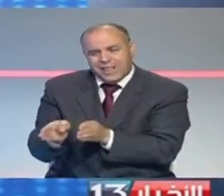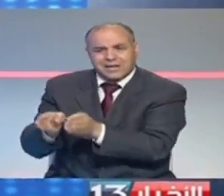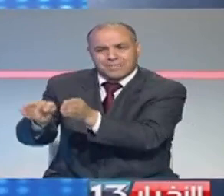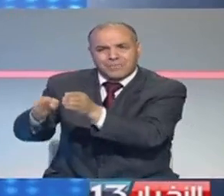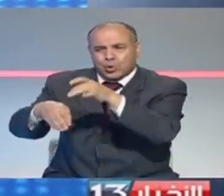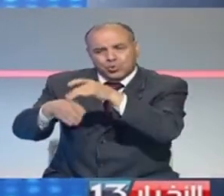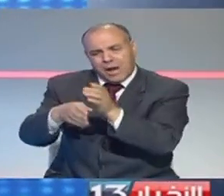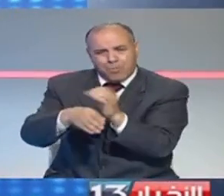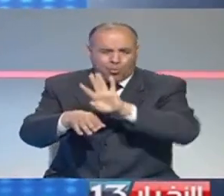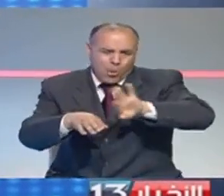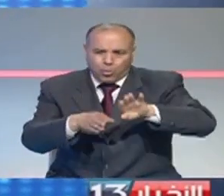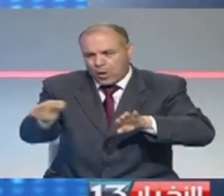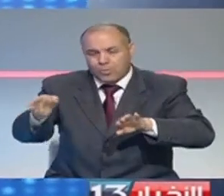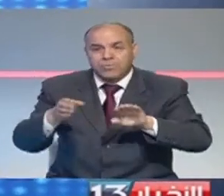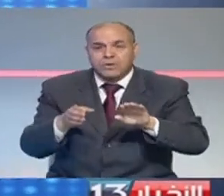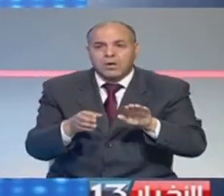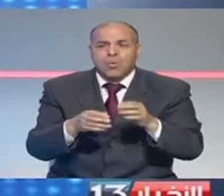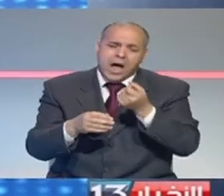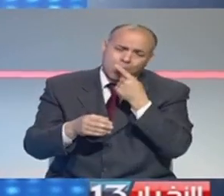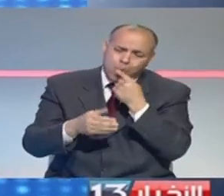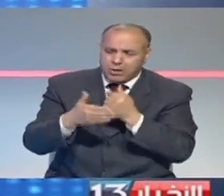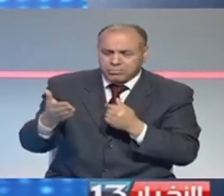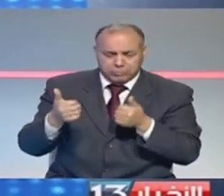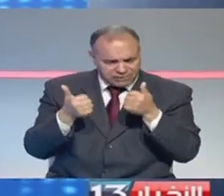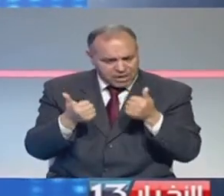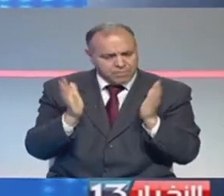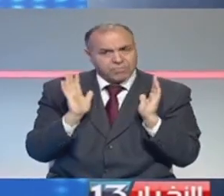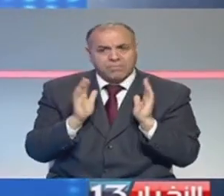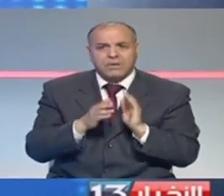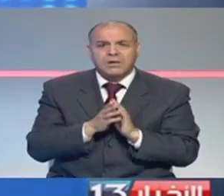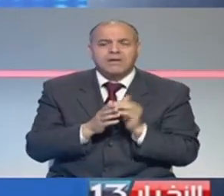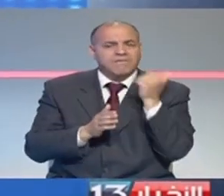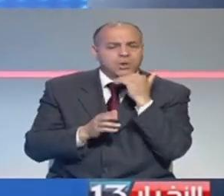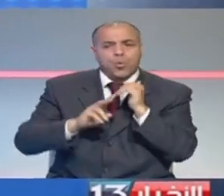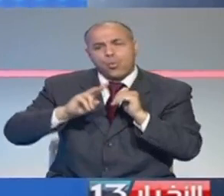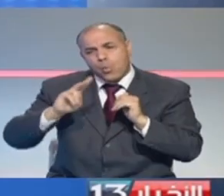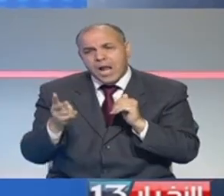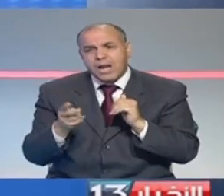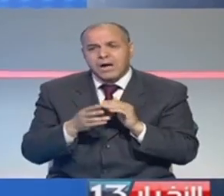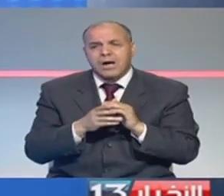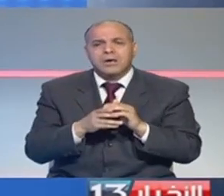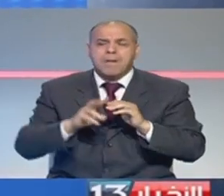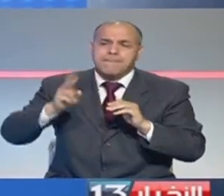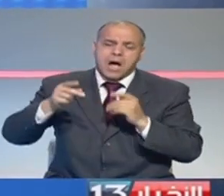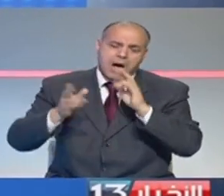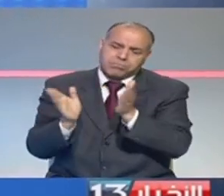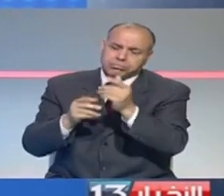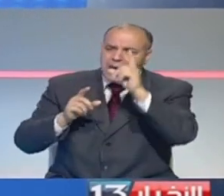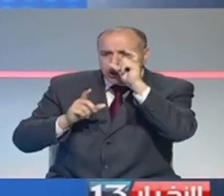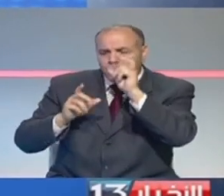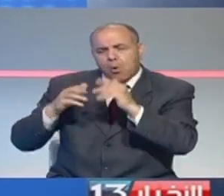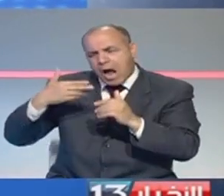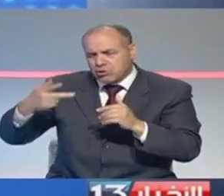غير كوفيد نون كوفيد ويتلقى الإسعافات إن كان في قسم الاستعجالي ولا كان يتم نقله لقسم التصوير